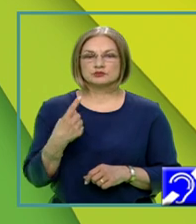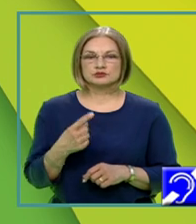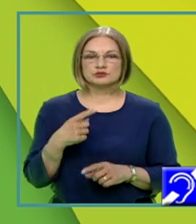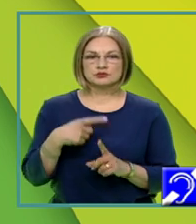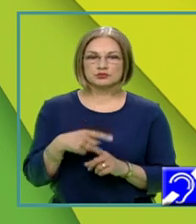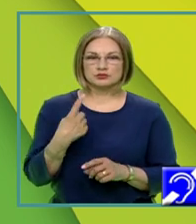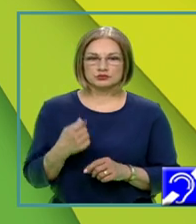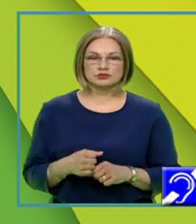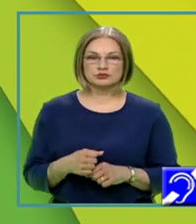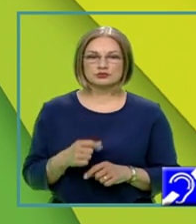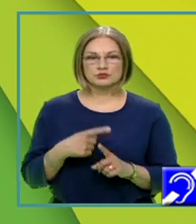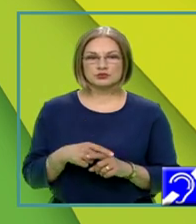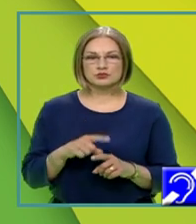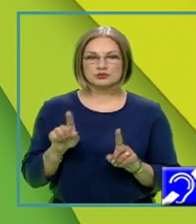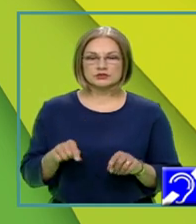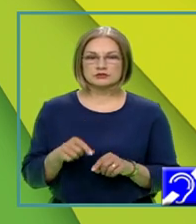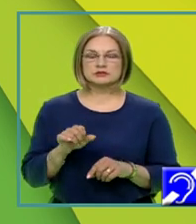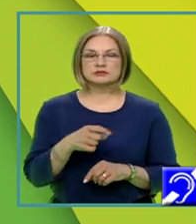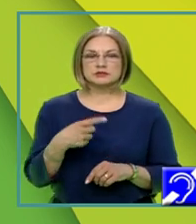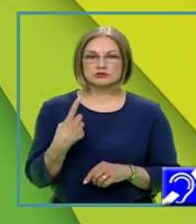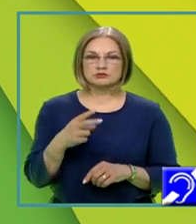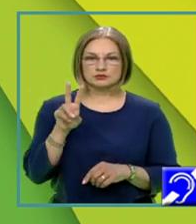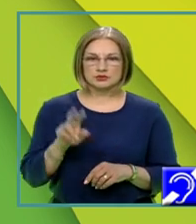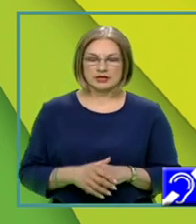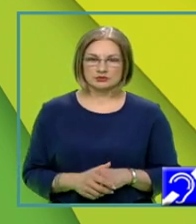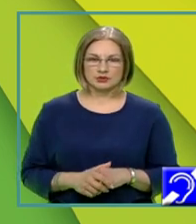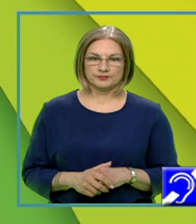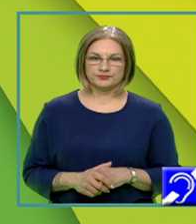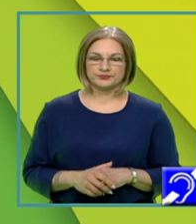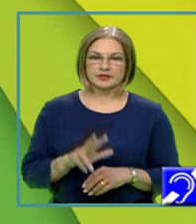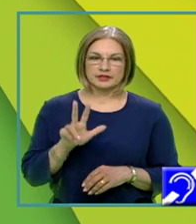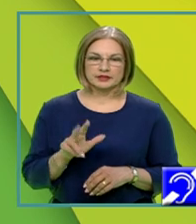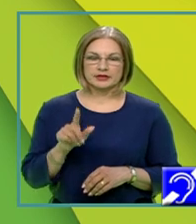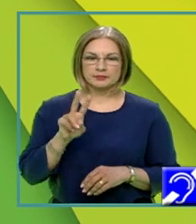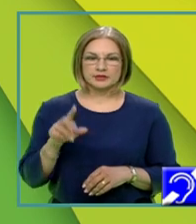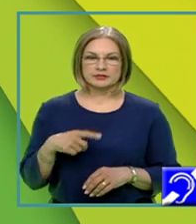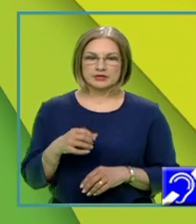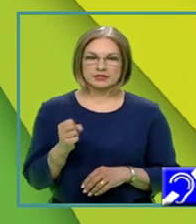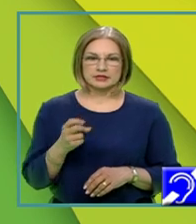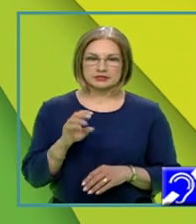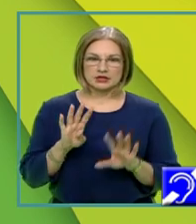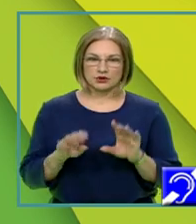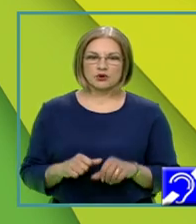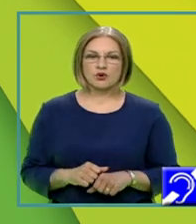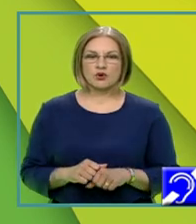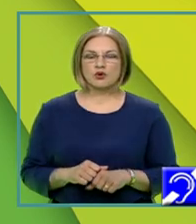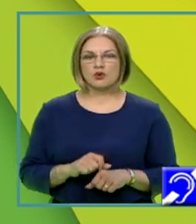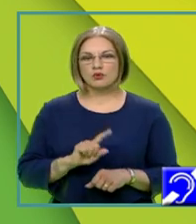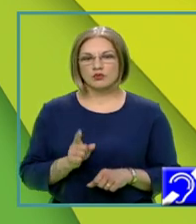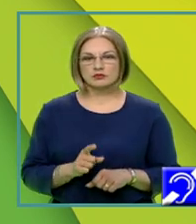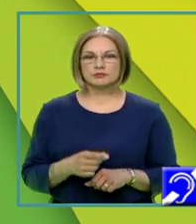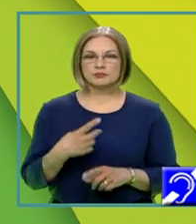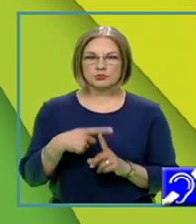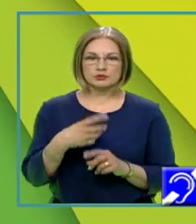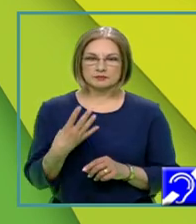minus 1 plus 1 plus sigur pătrat adică minus 1 la pătrat trei pătrate este egal cu nouă 3 plus 1 egal este egal